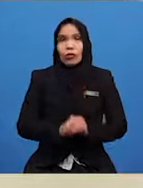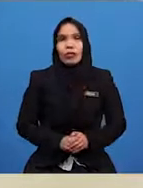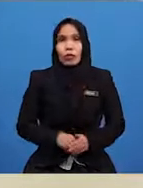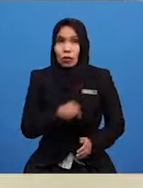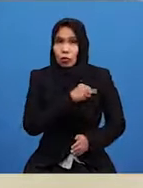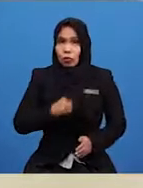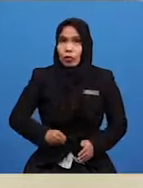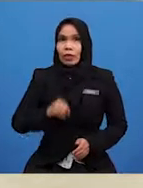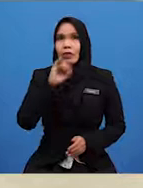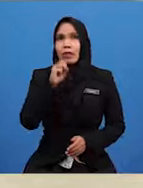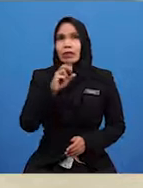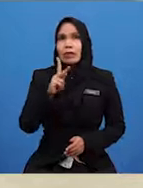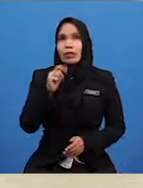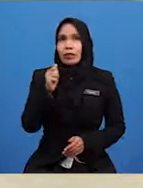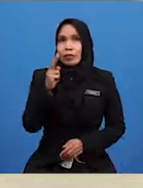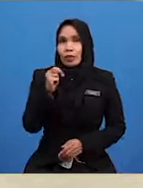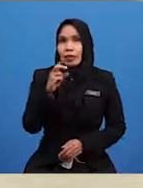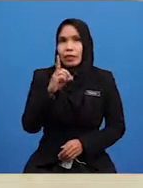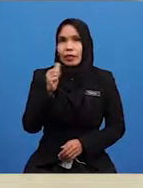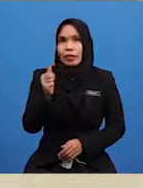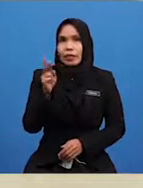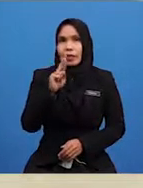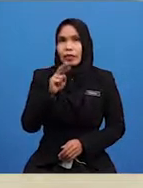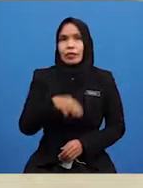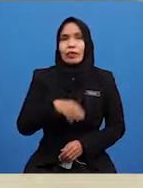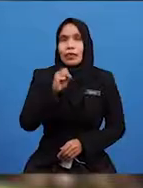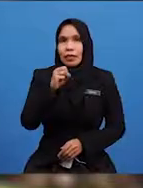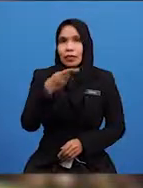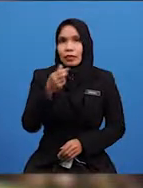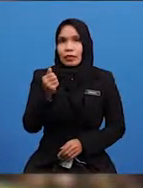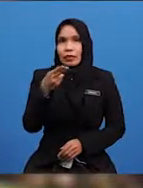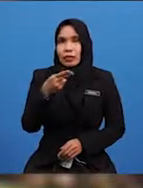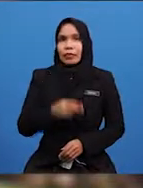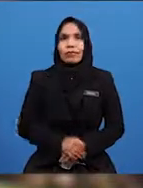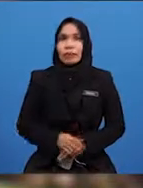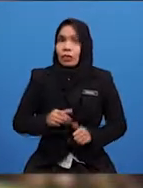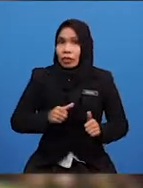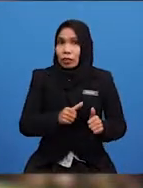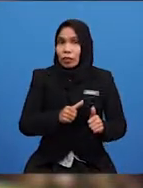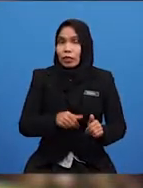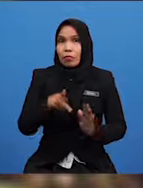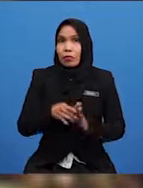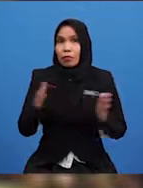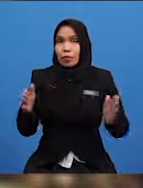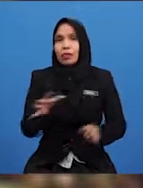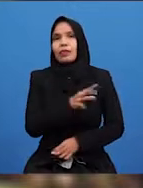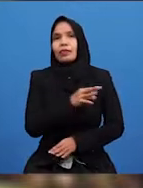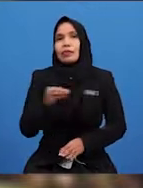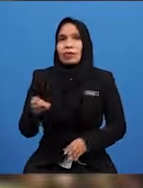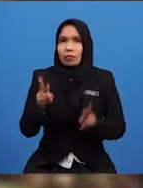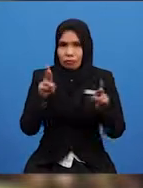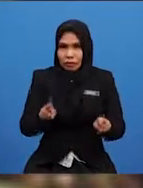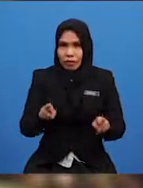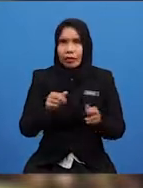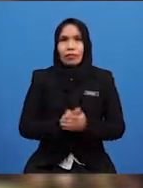1414 diikuti oleh para pembesar dan rakyat. Seterusnya, Sultan Muzaffar Shah menjadikan